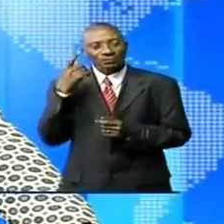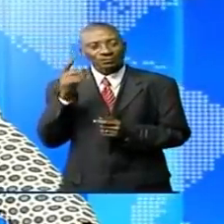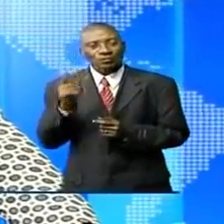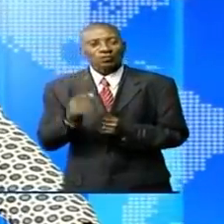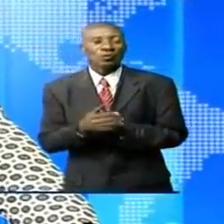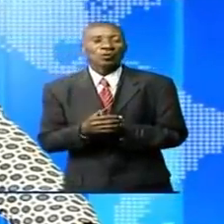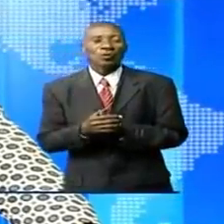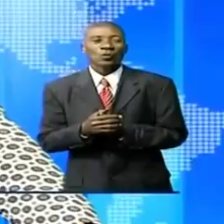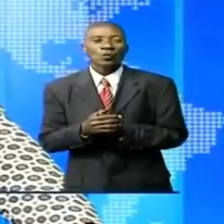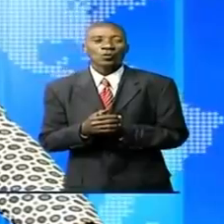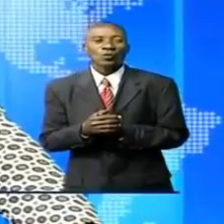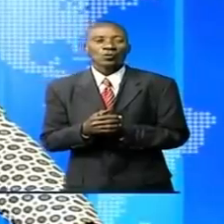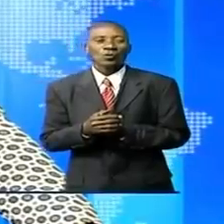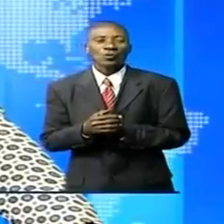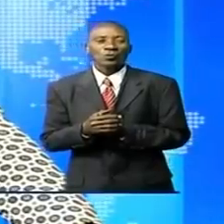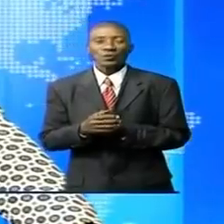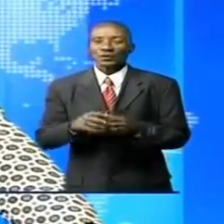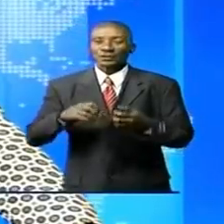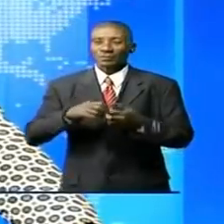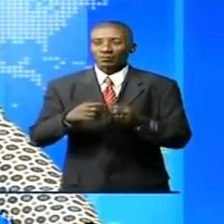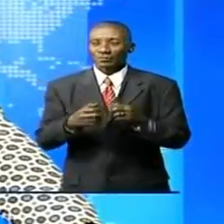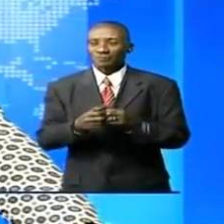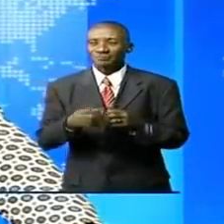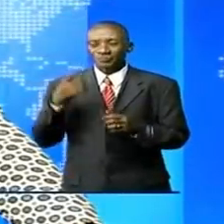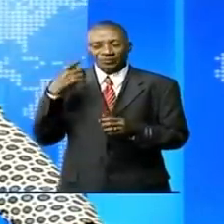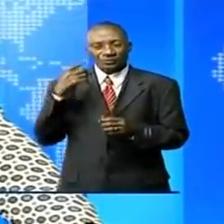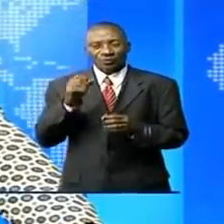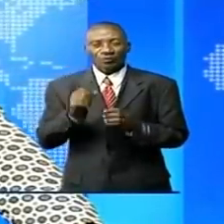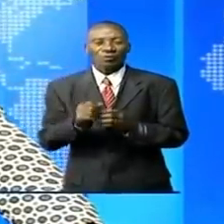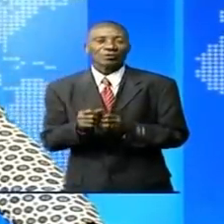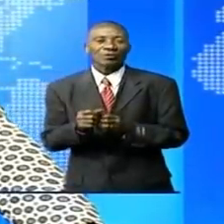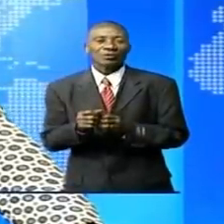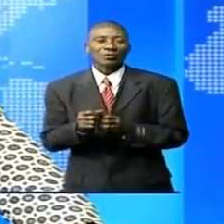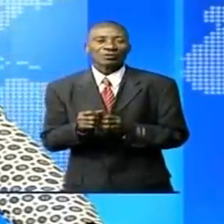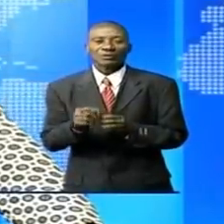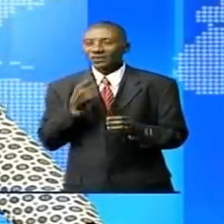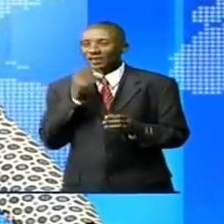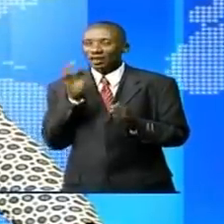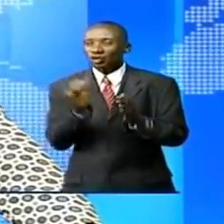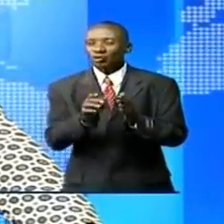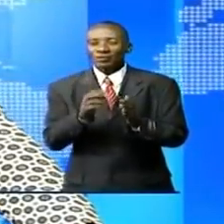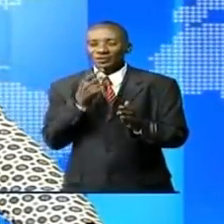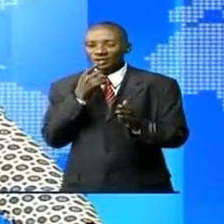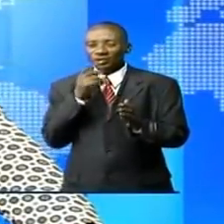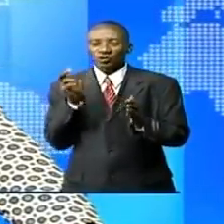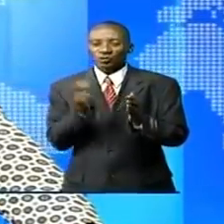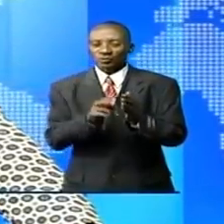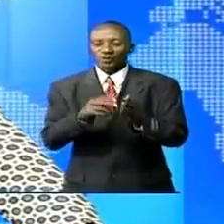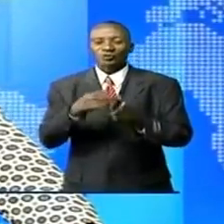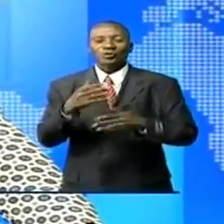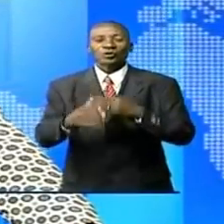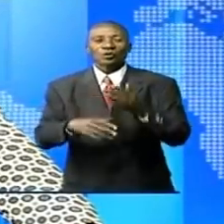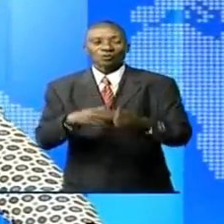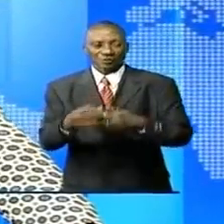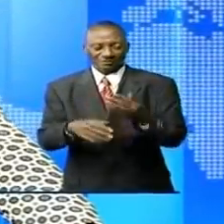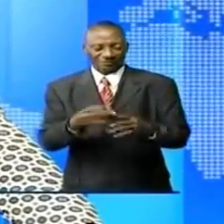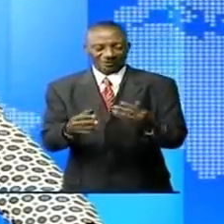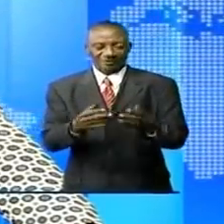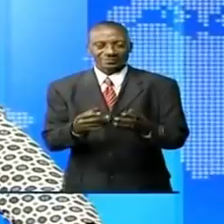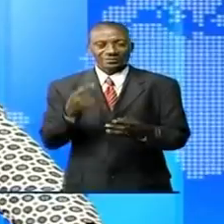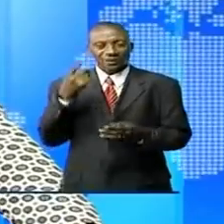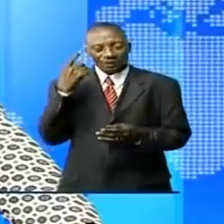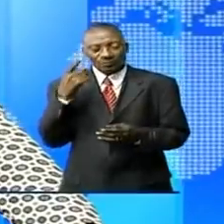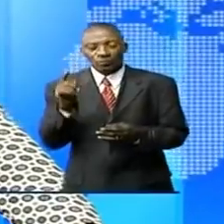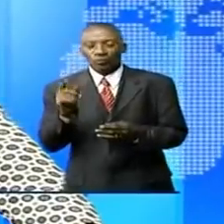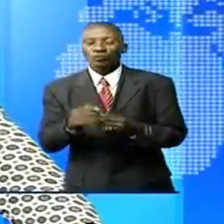hôpitaux alors que leur expertise est remise en cause après les recommandations issues des états généraux de l'enseignement supérieur et universitaire